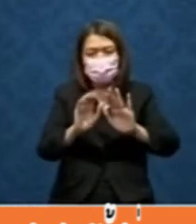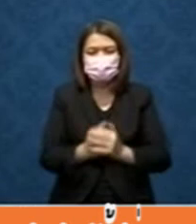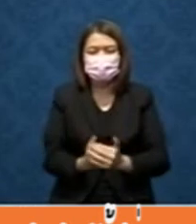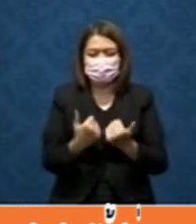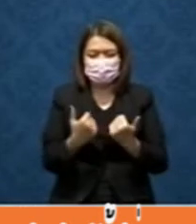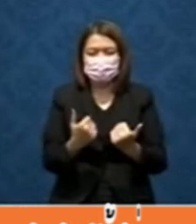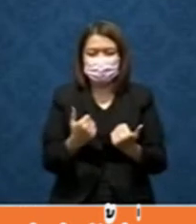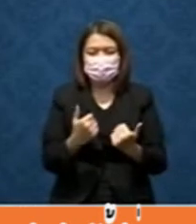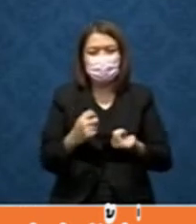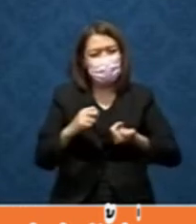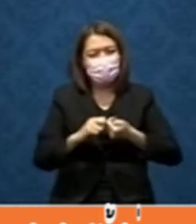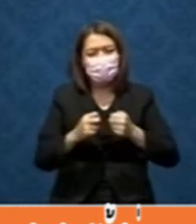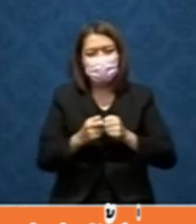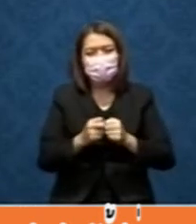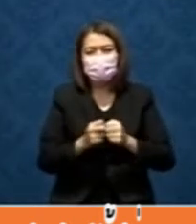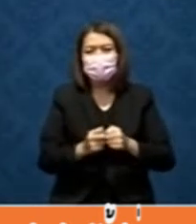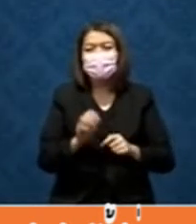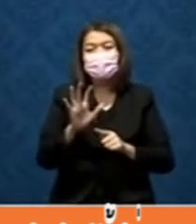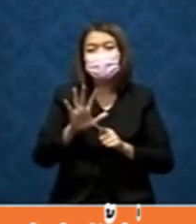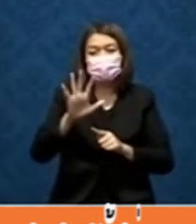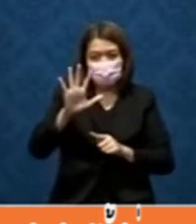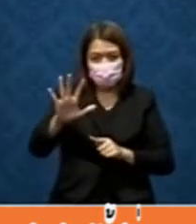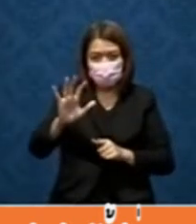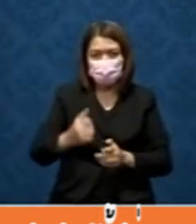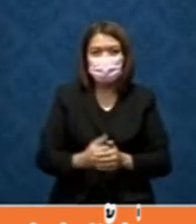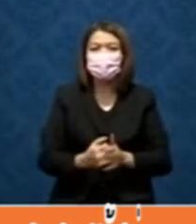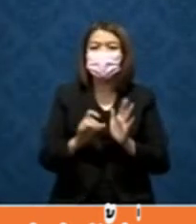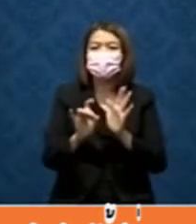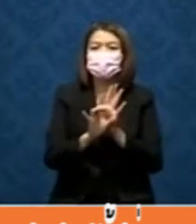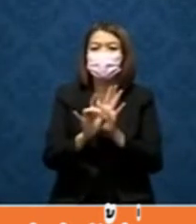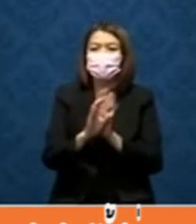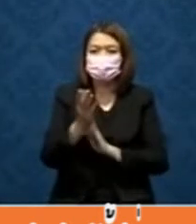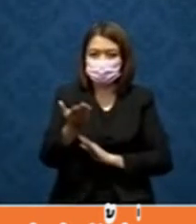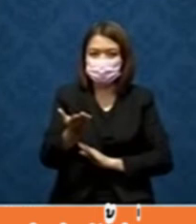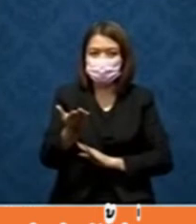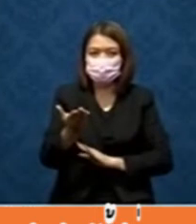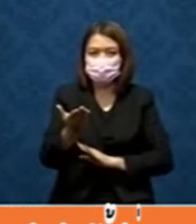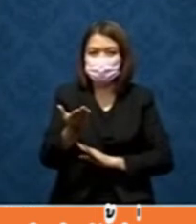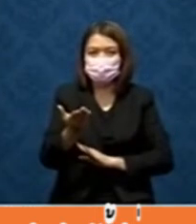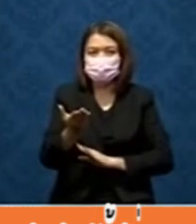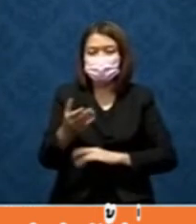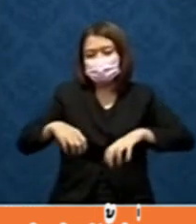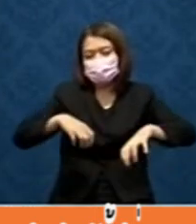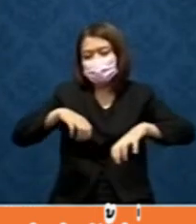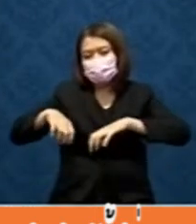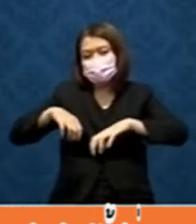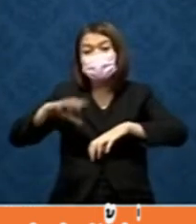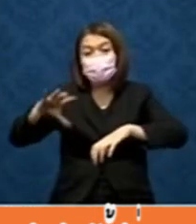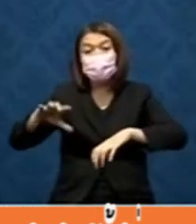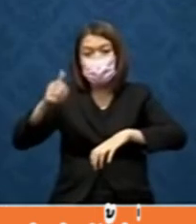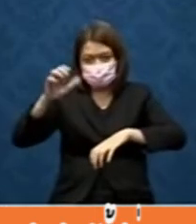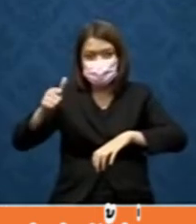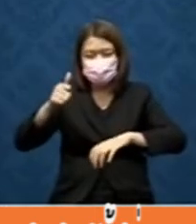ากมาและแ่นอนครับปัญหาประการที่ 5แ็ปกächenสุท้าย กคือเรื่องของผงเมองครั